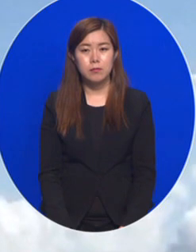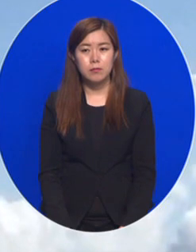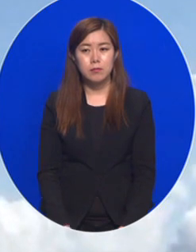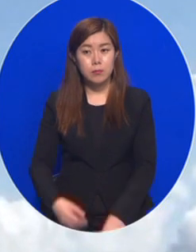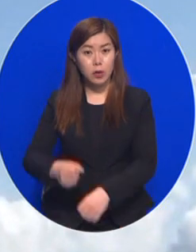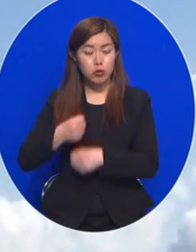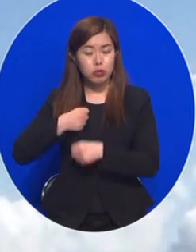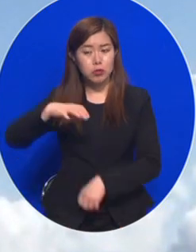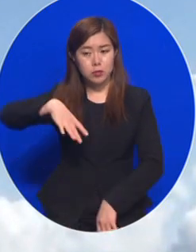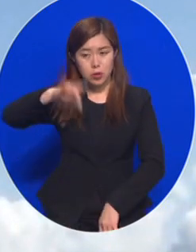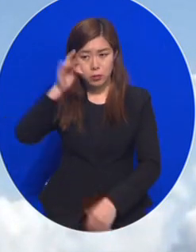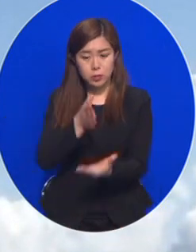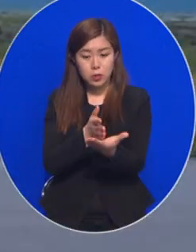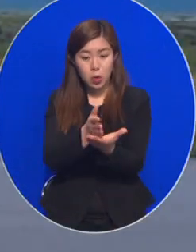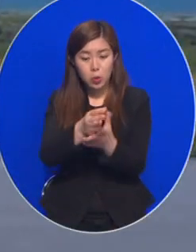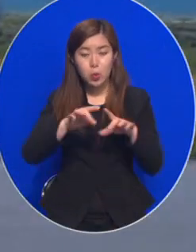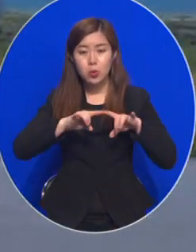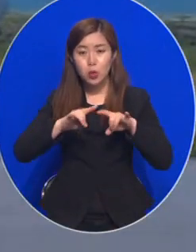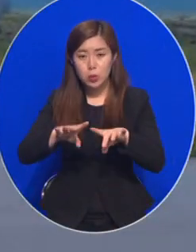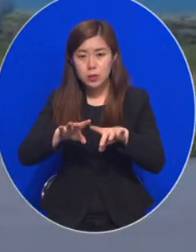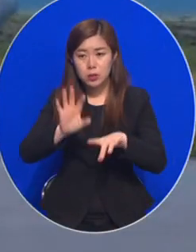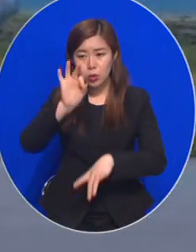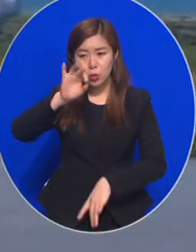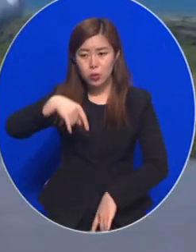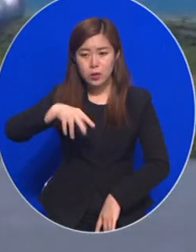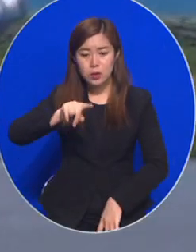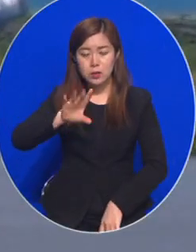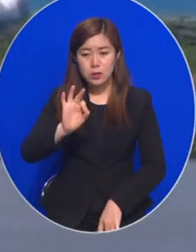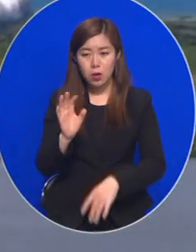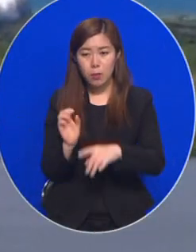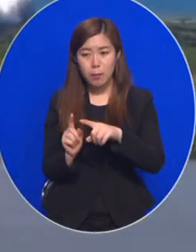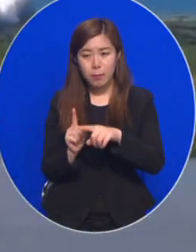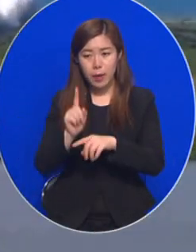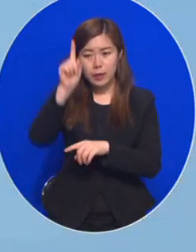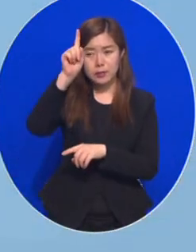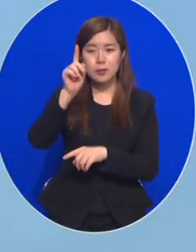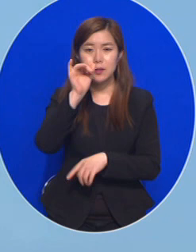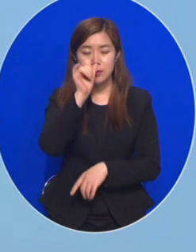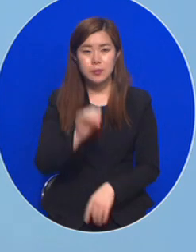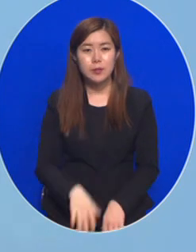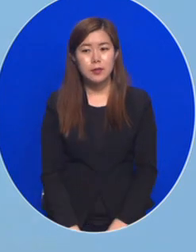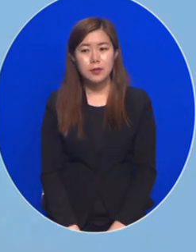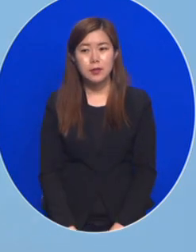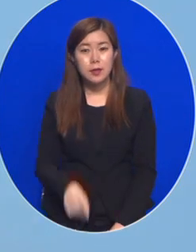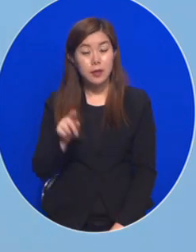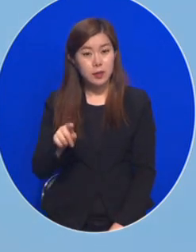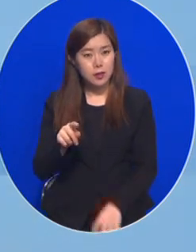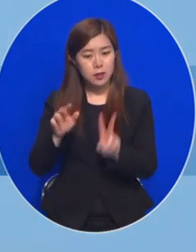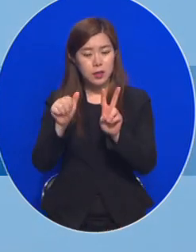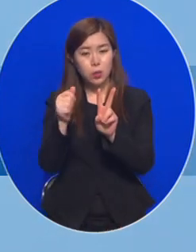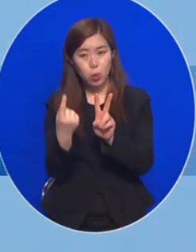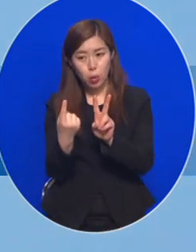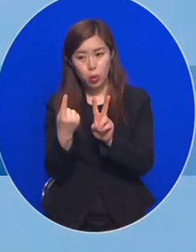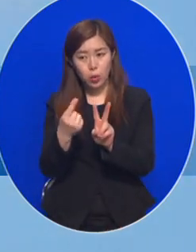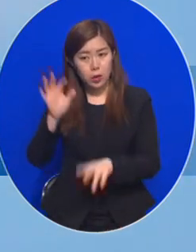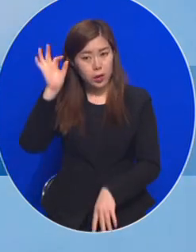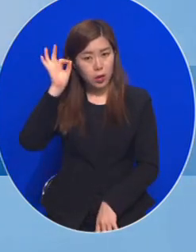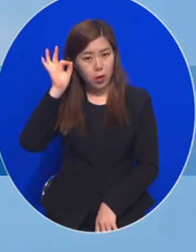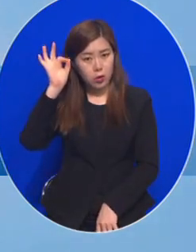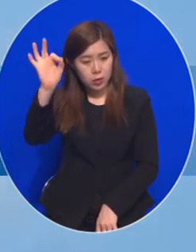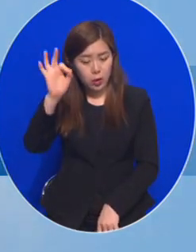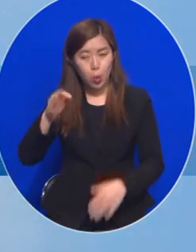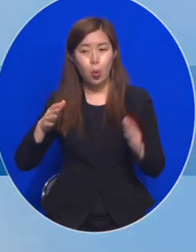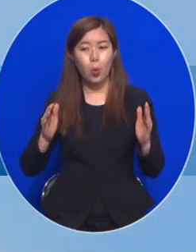우리군 최초 전용 통신 위성 않아 ceo 가 발사 된 건 지난 21일 않아 cc 이온은 발사한 지 10일이 지난 오늘